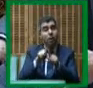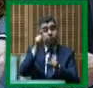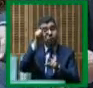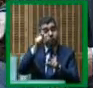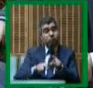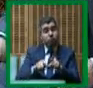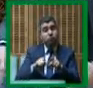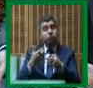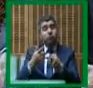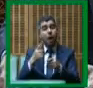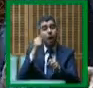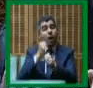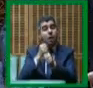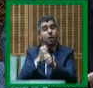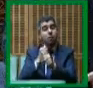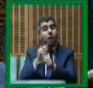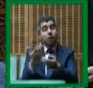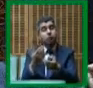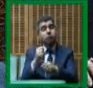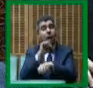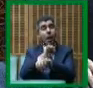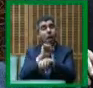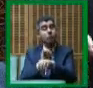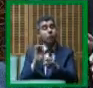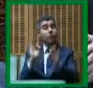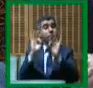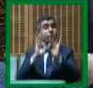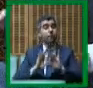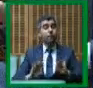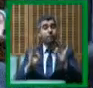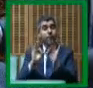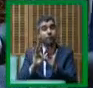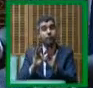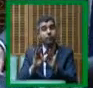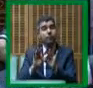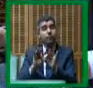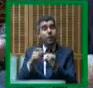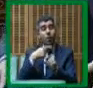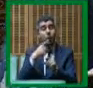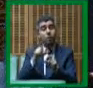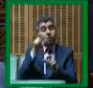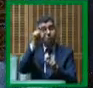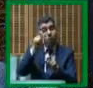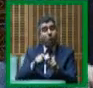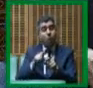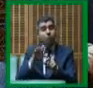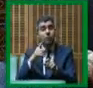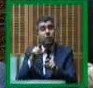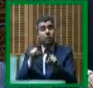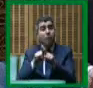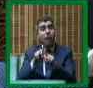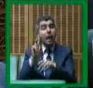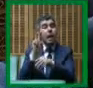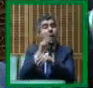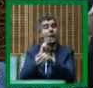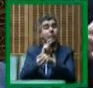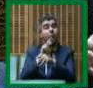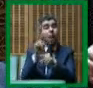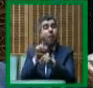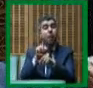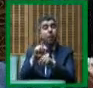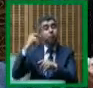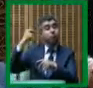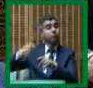غير منظم وفي قطاع ريعي، وبالتالي علاقته مع صاحب الجريمة أو السيارة علاقة